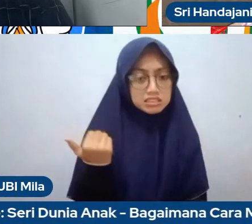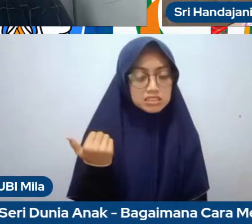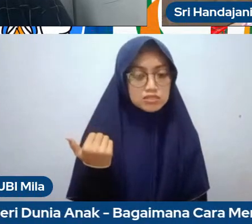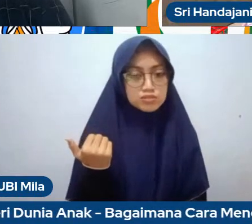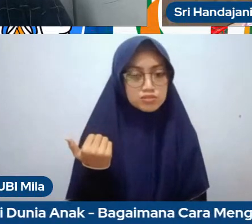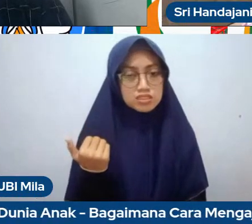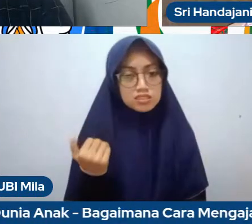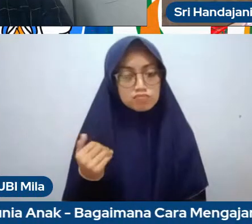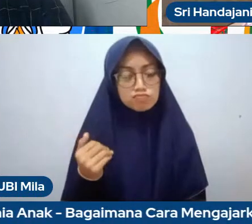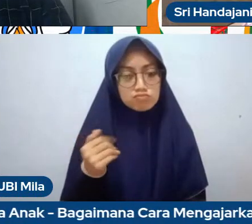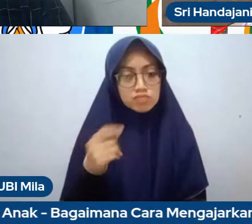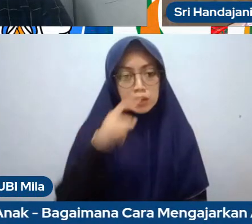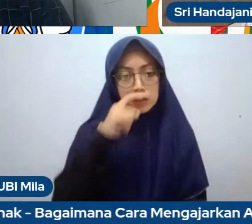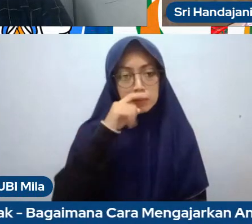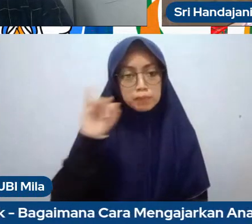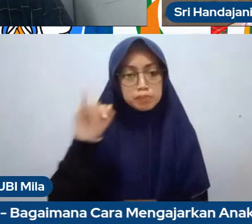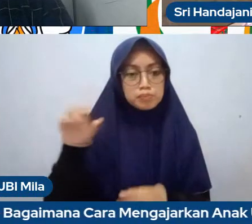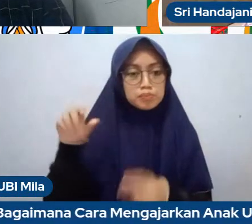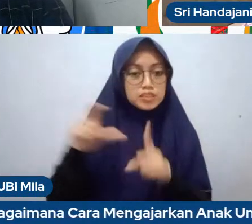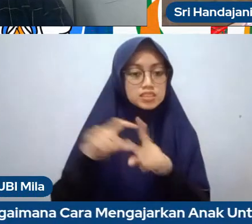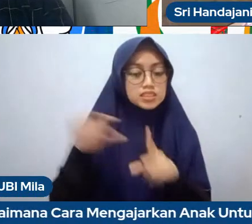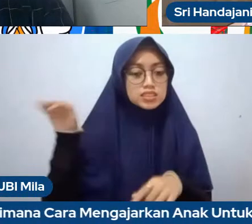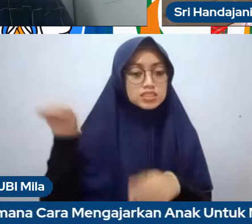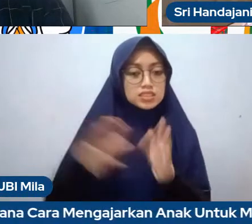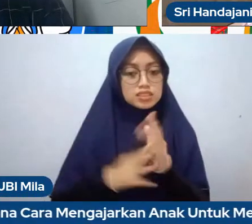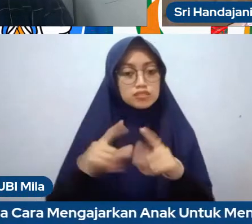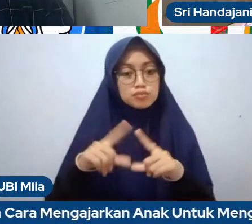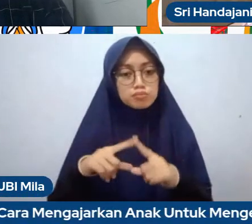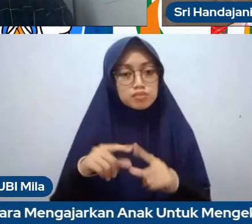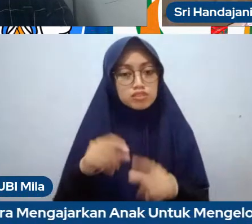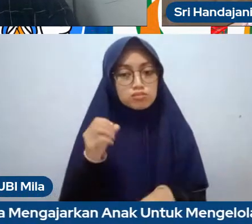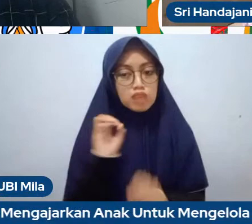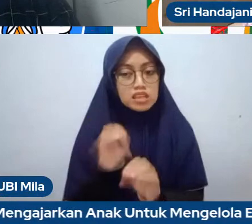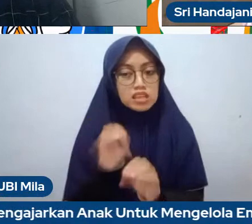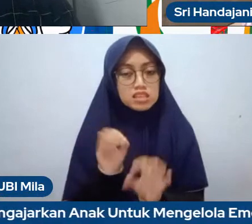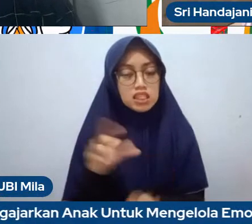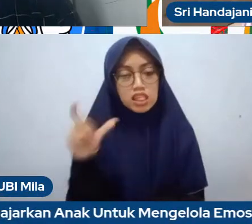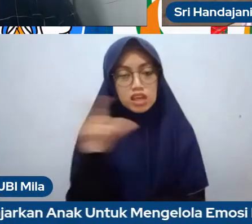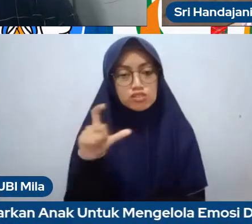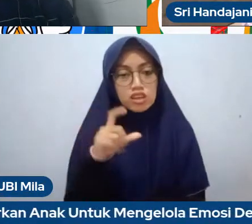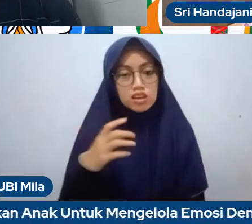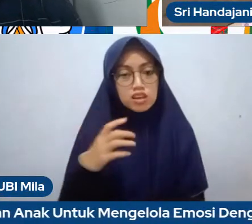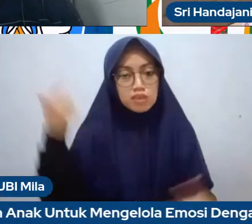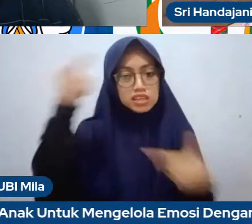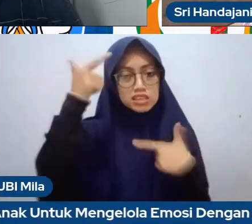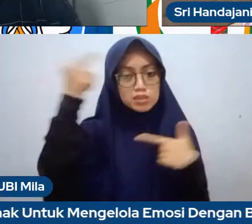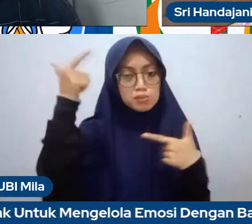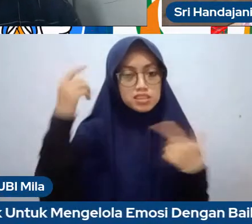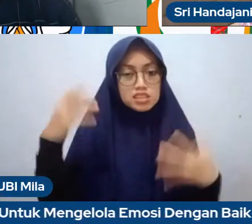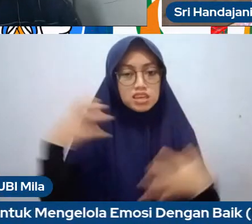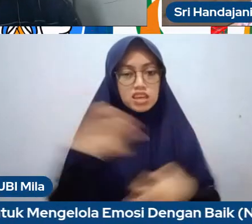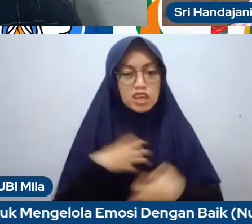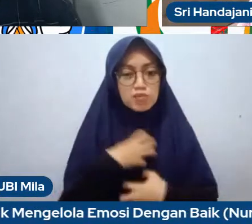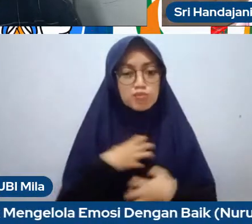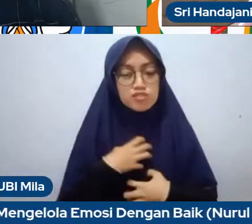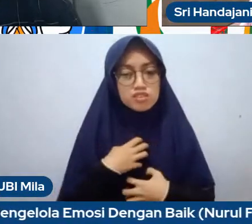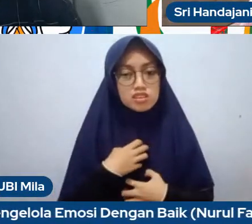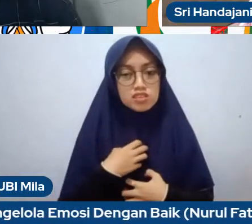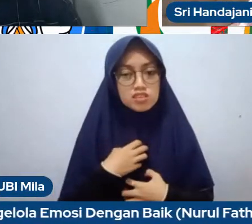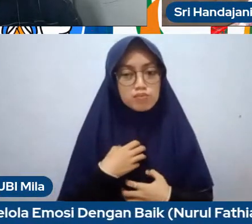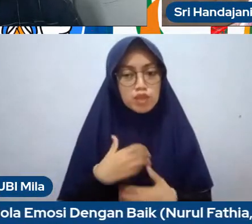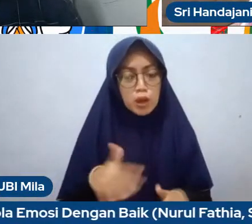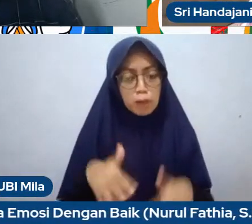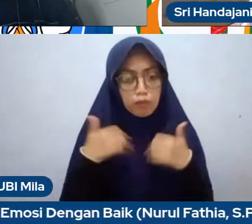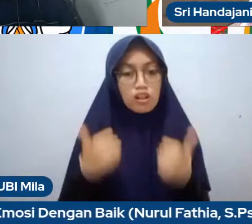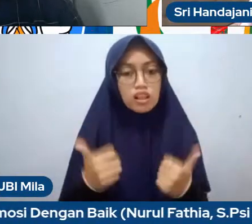Kaisma memberikan beberapa cara bagaimana mengekspresikan emosi ya, Kak. Boleh sih kita